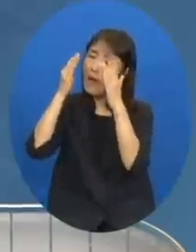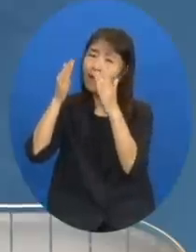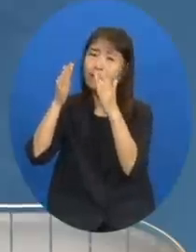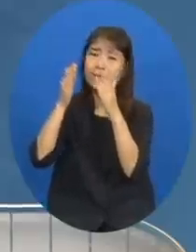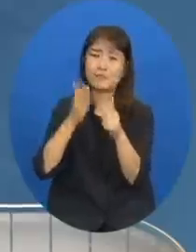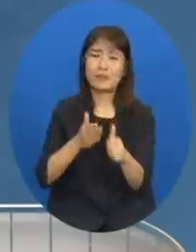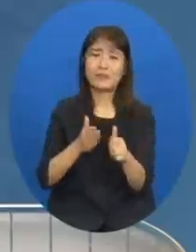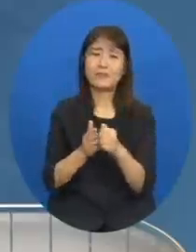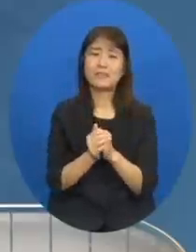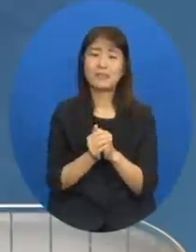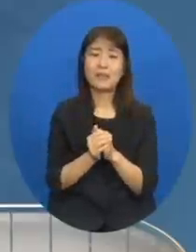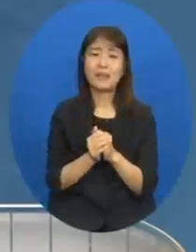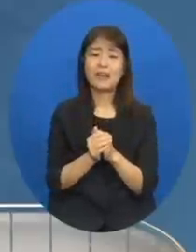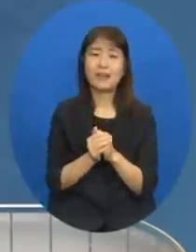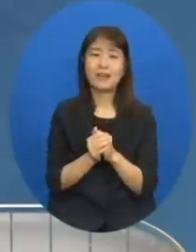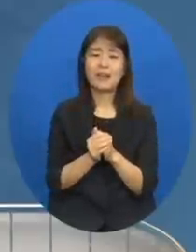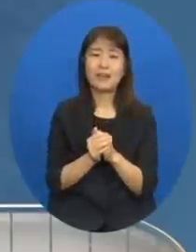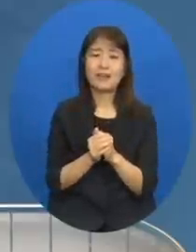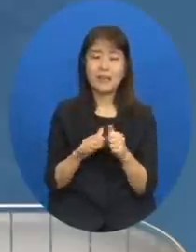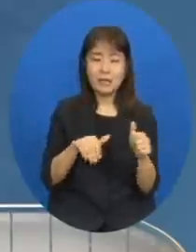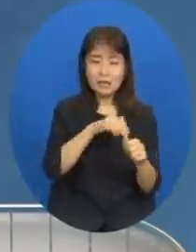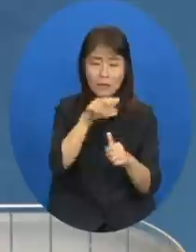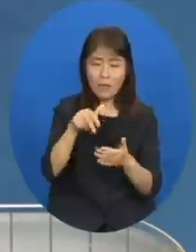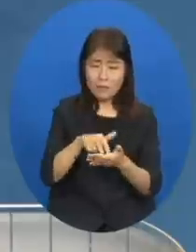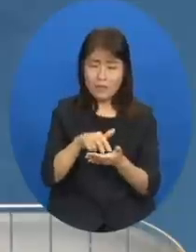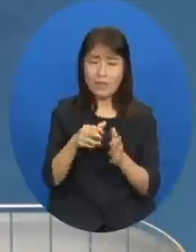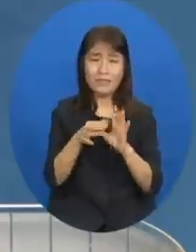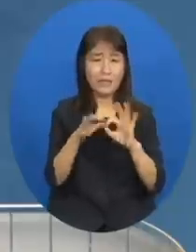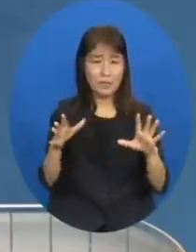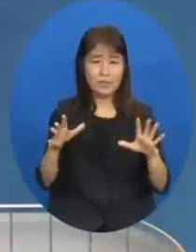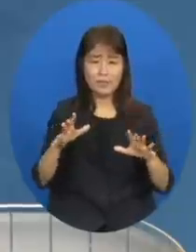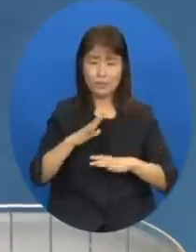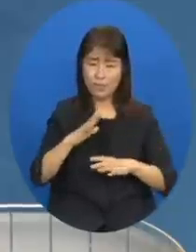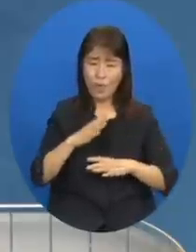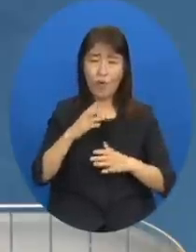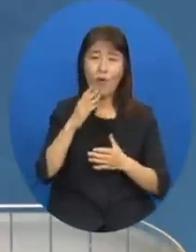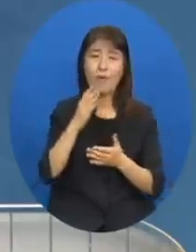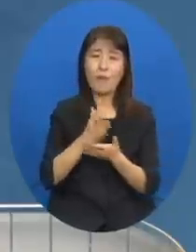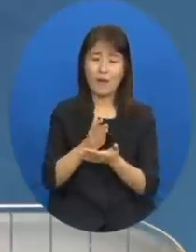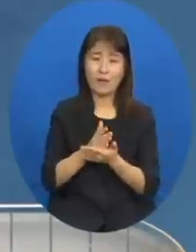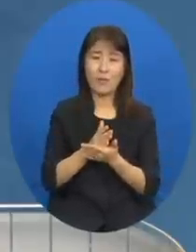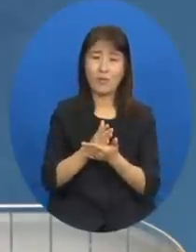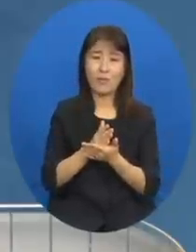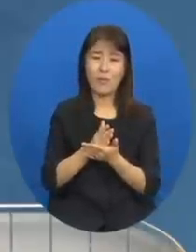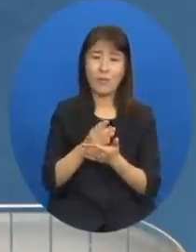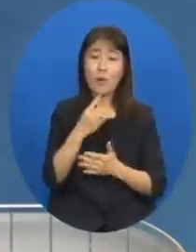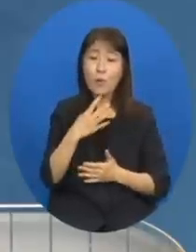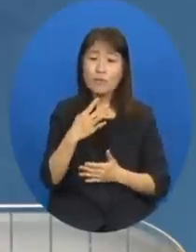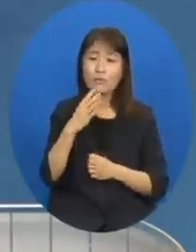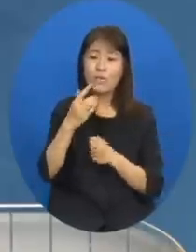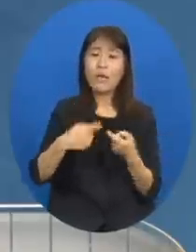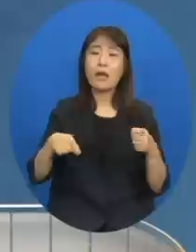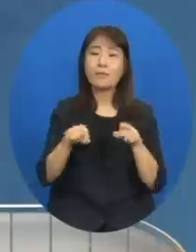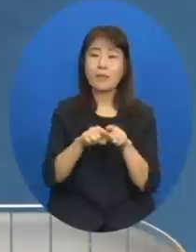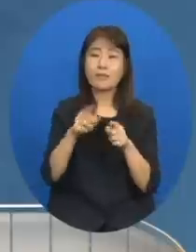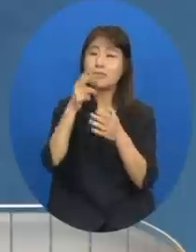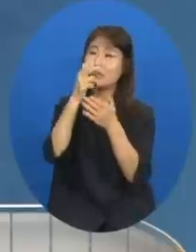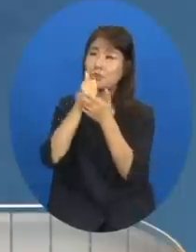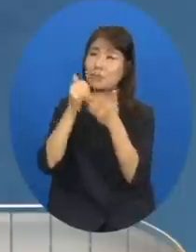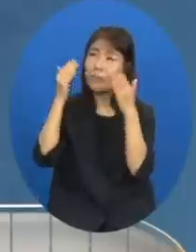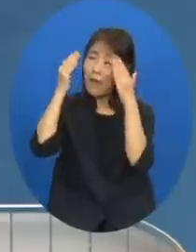여러분이 어떤 재주와 형편에 있든지 두려워하지 마시고 오직 함께 하시는 주님을 주목하시기 바랍니다